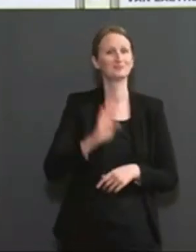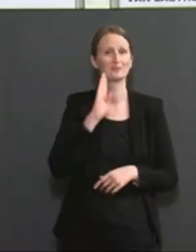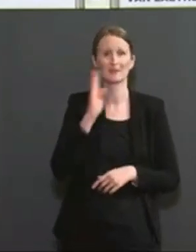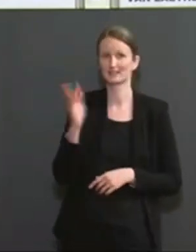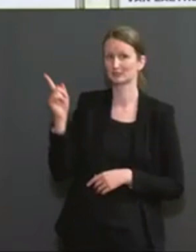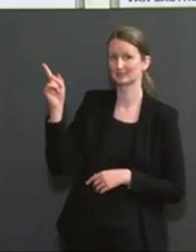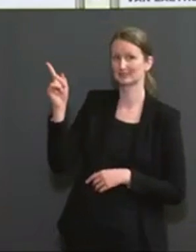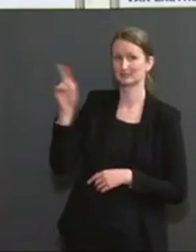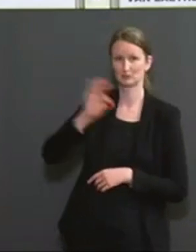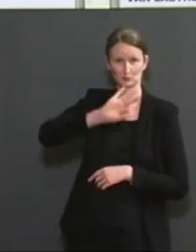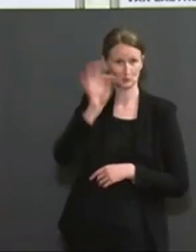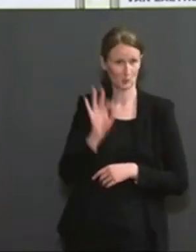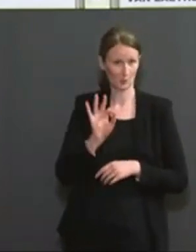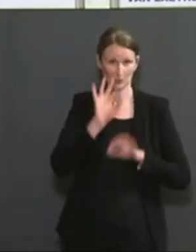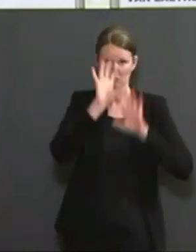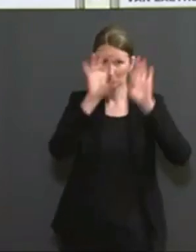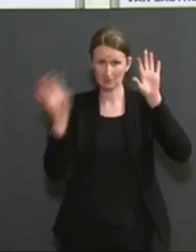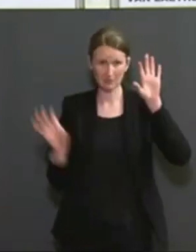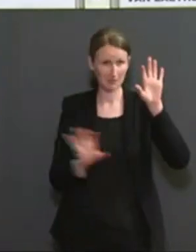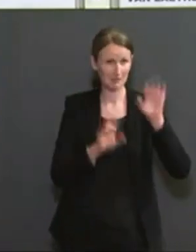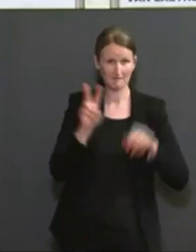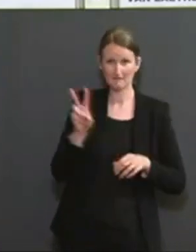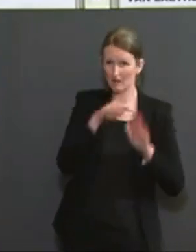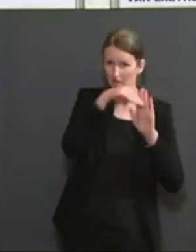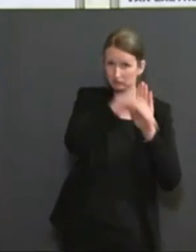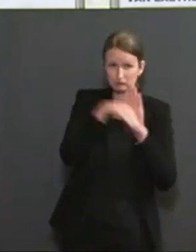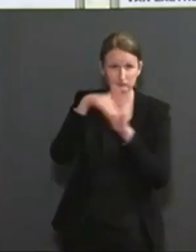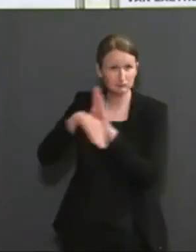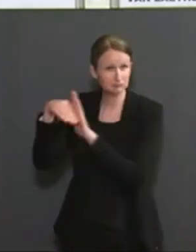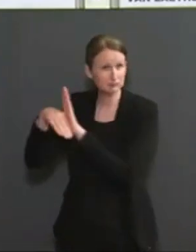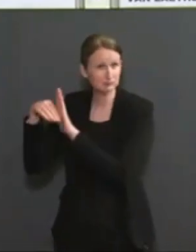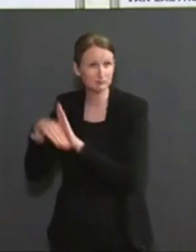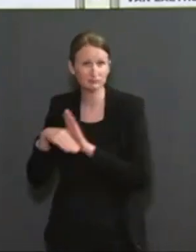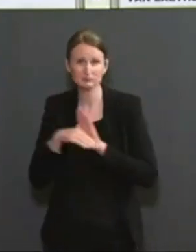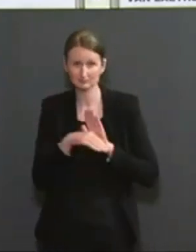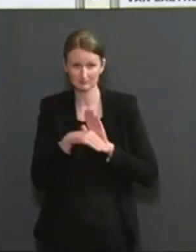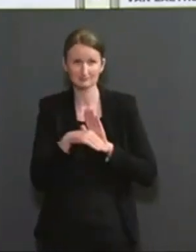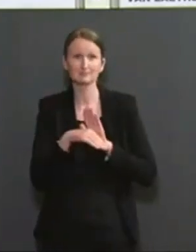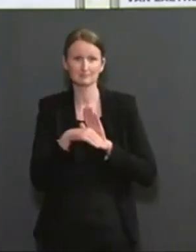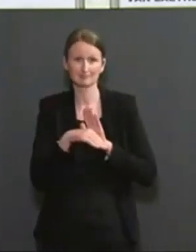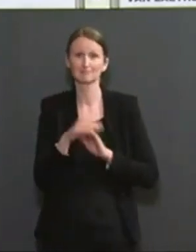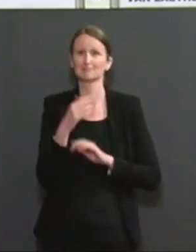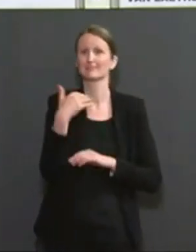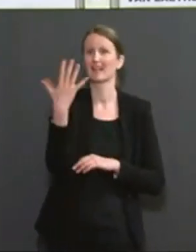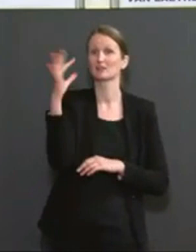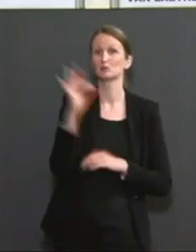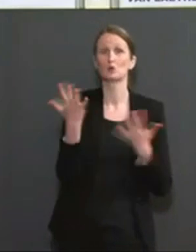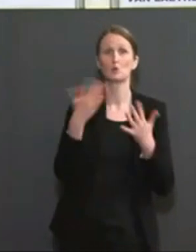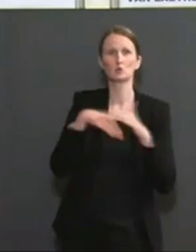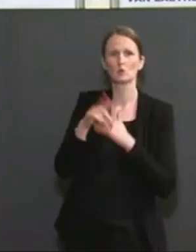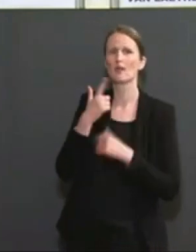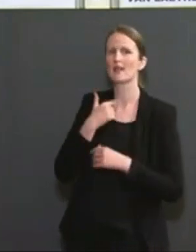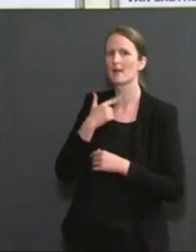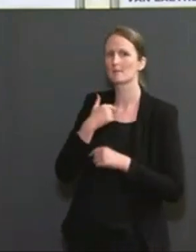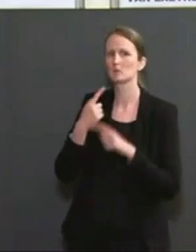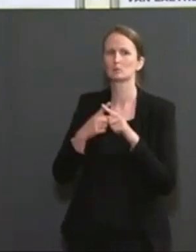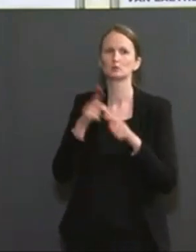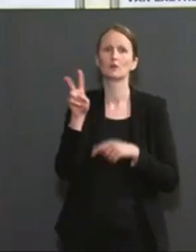provinces et vous voyez qu'elle va de 15% dans le Limbourg ou la Flandre orientale par exemple,